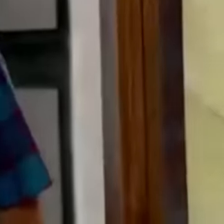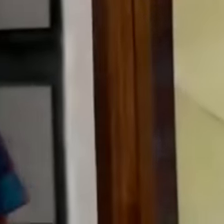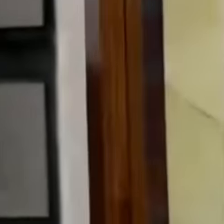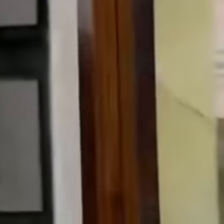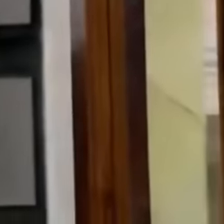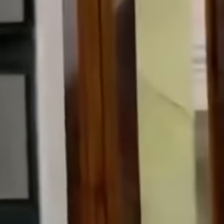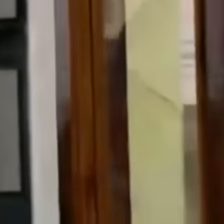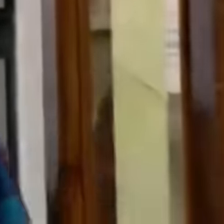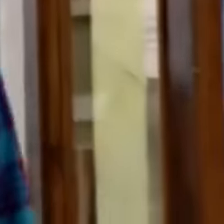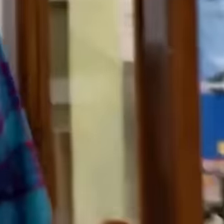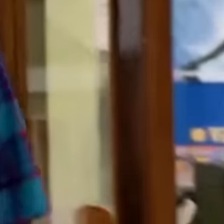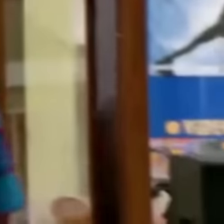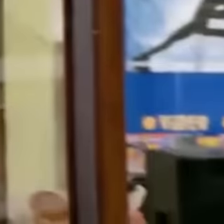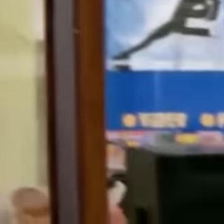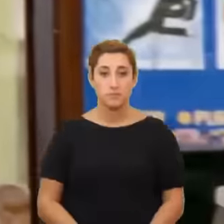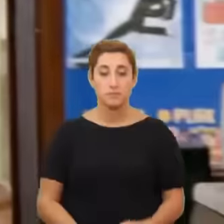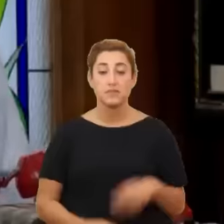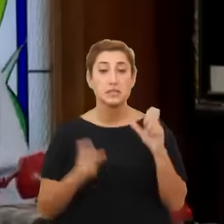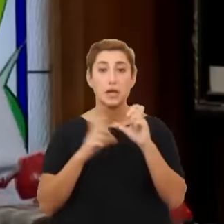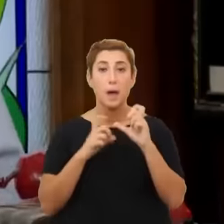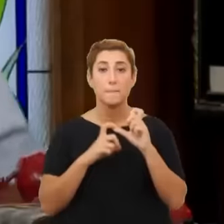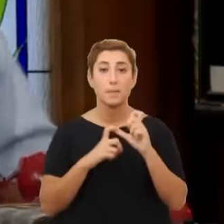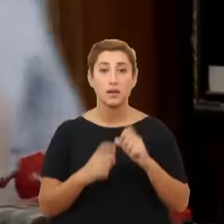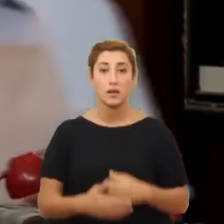Fehmi pastaneye girdi. Sami.